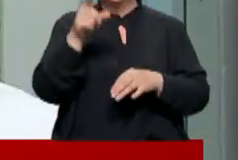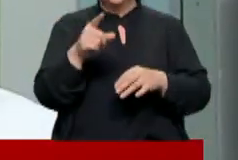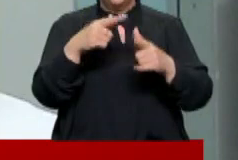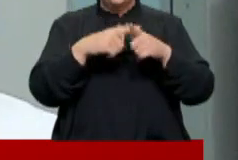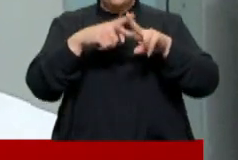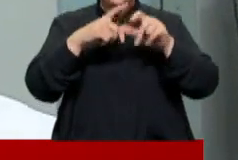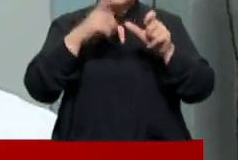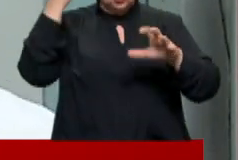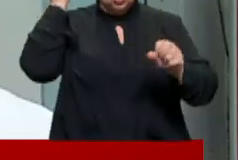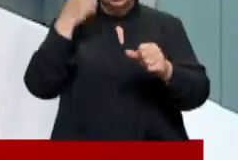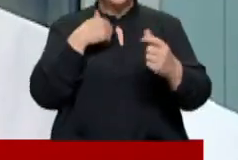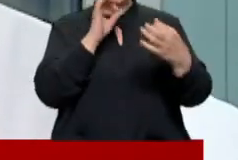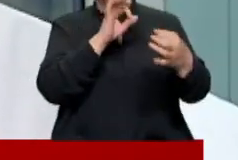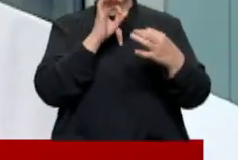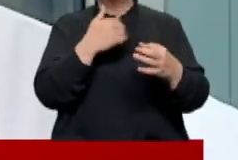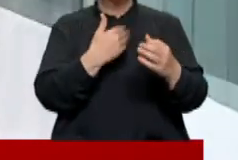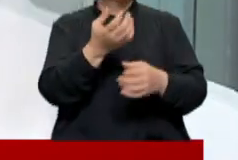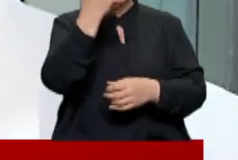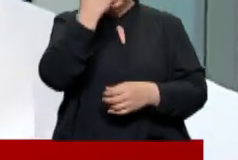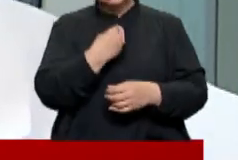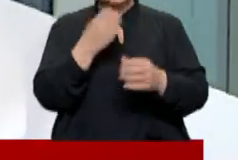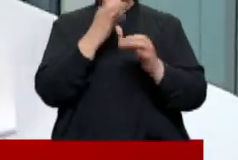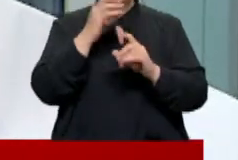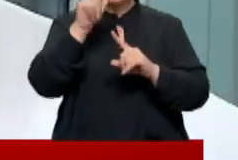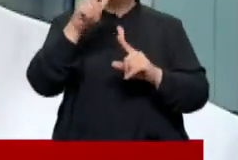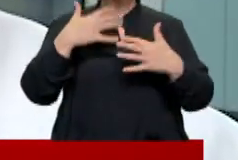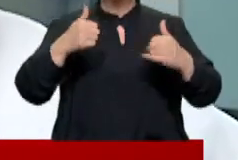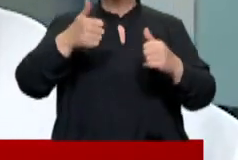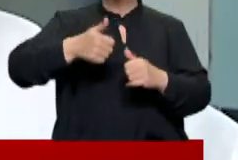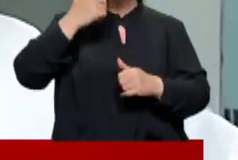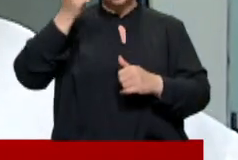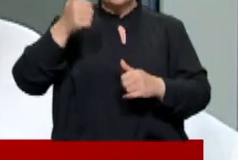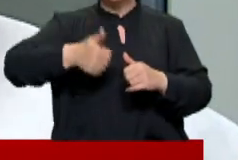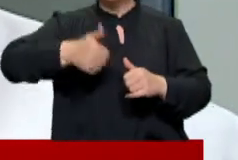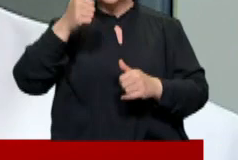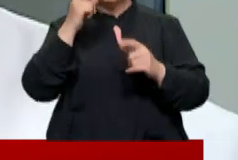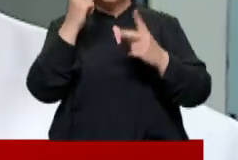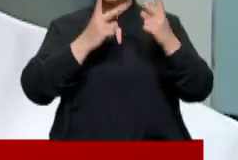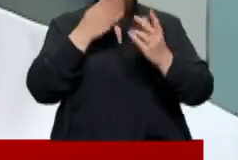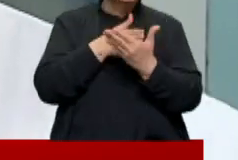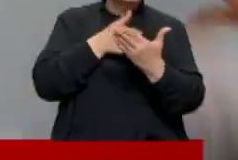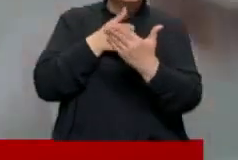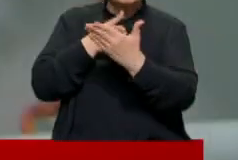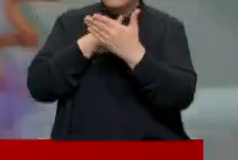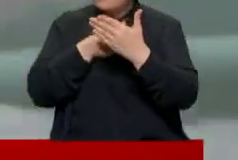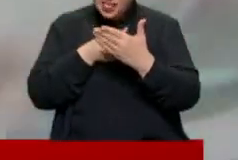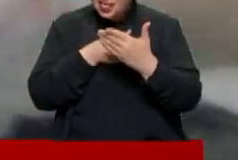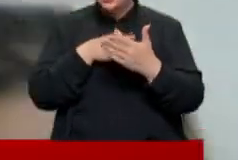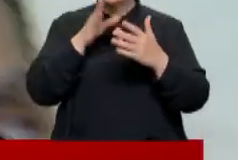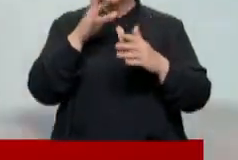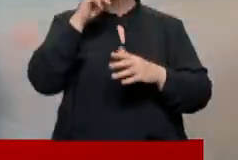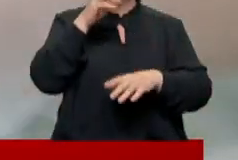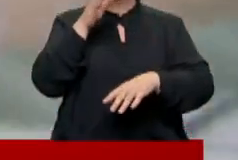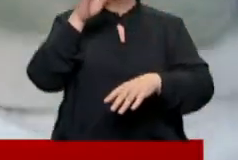Fas konsolosluğuyla irtibata geçtik. Bize dönüş yapmadılar. İl Sağlık Müdürlüğü nezdinde ve bakanlık nezdinde bir takım girişimlerde bulunduk. En son